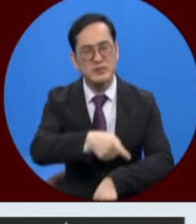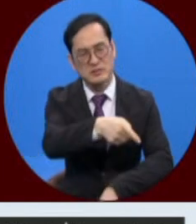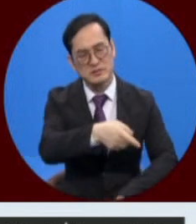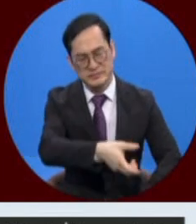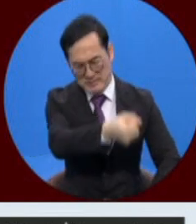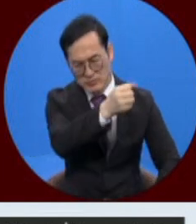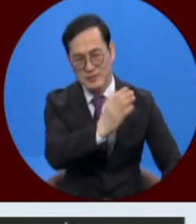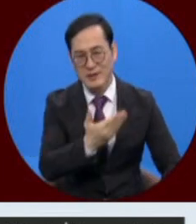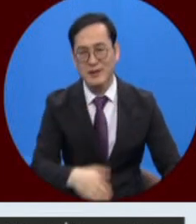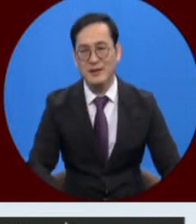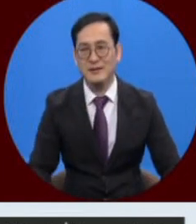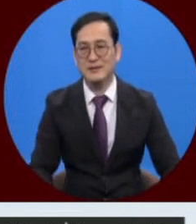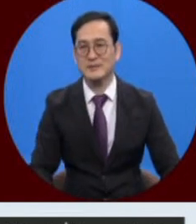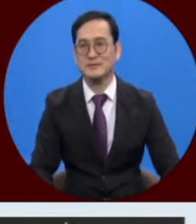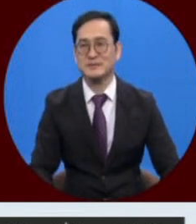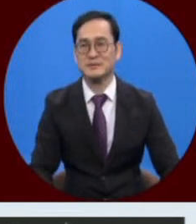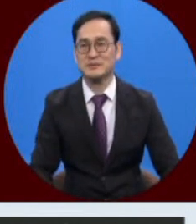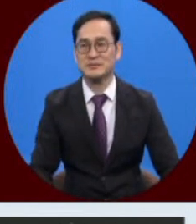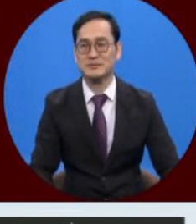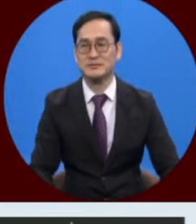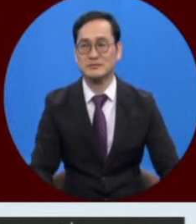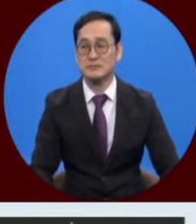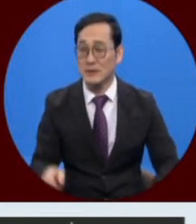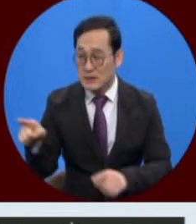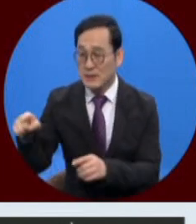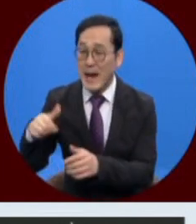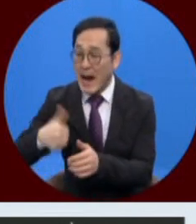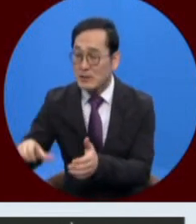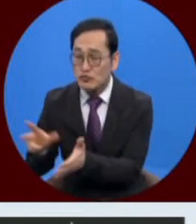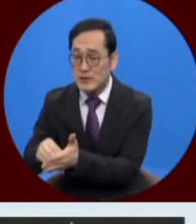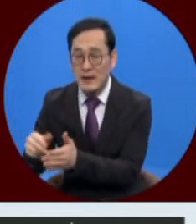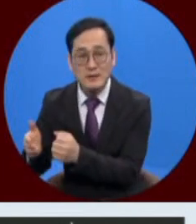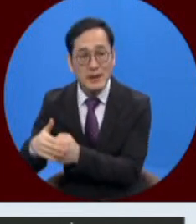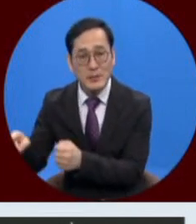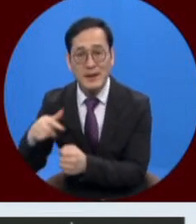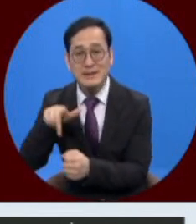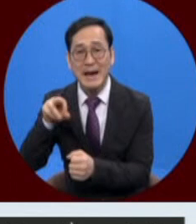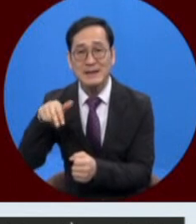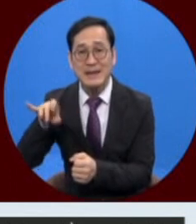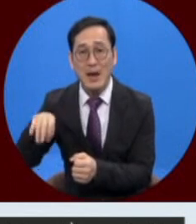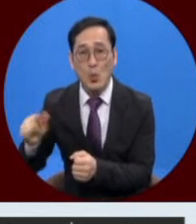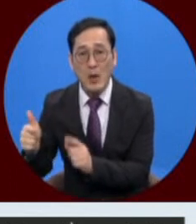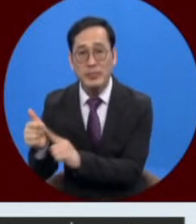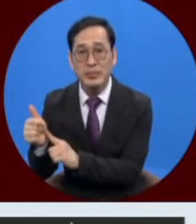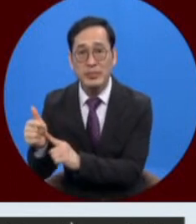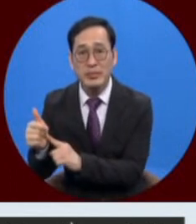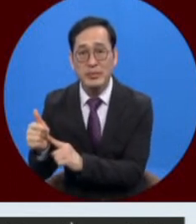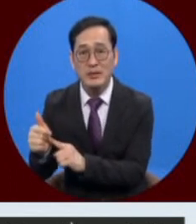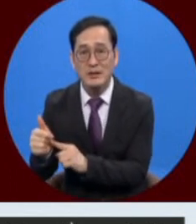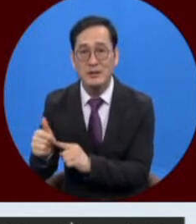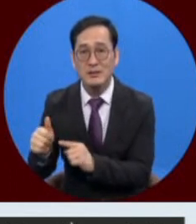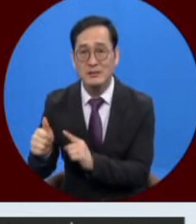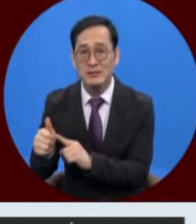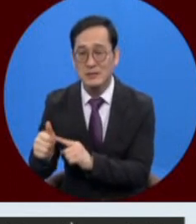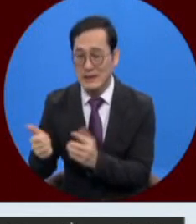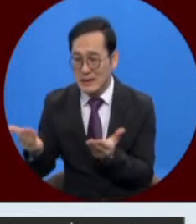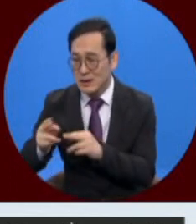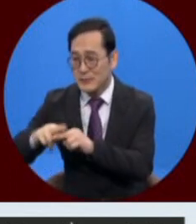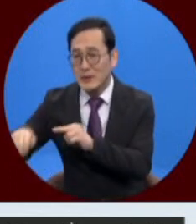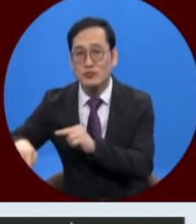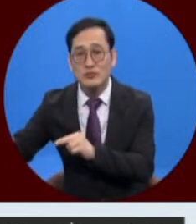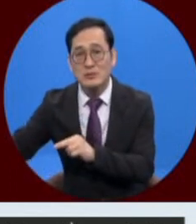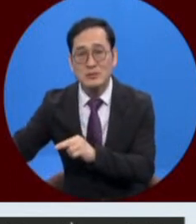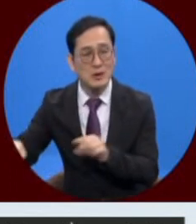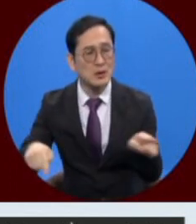캠프 비서실장 직책을 그만둔 장재원 의원 수준에 상응하는 처신을 하라. 본인 진영의 어떤 치부까지